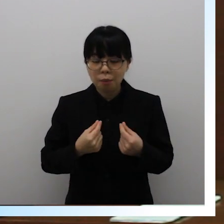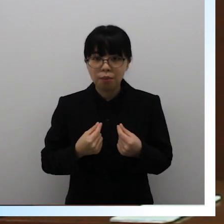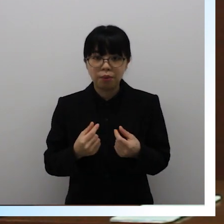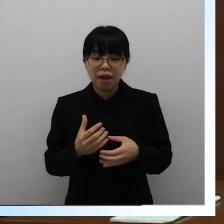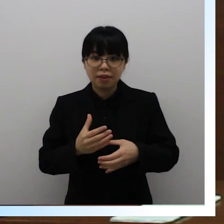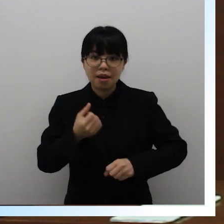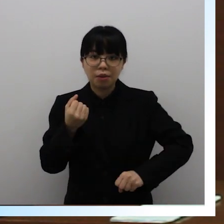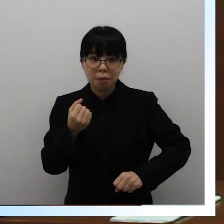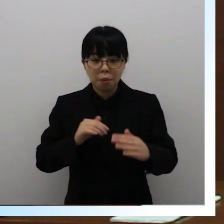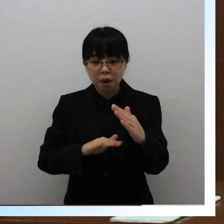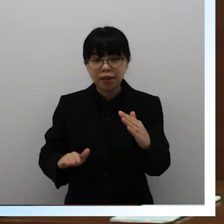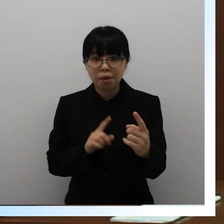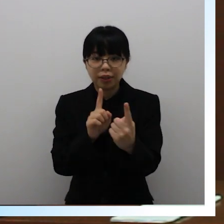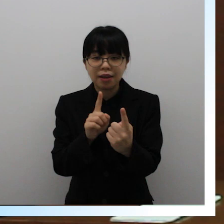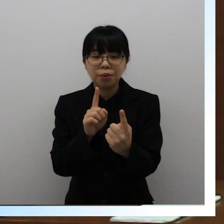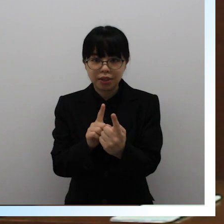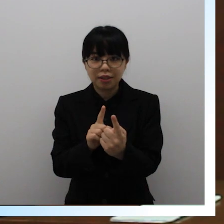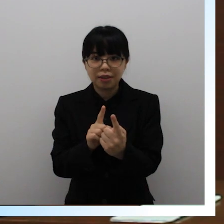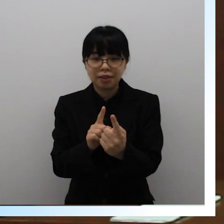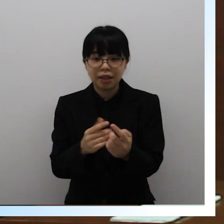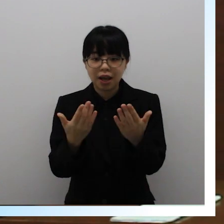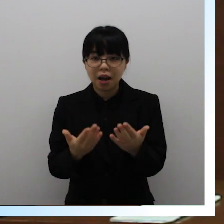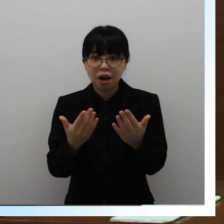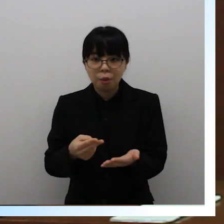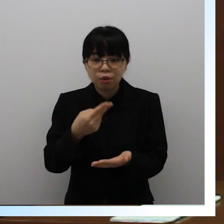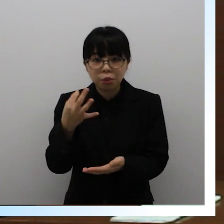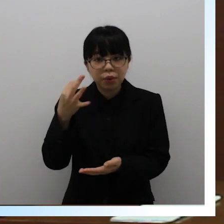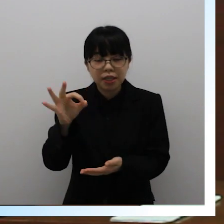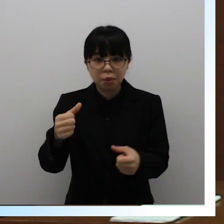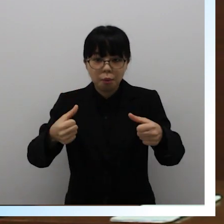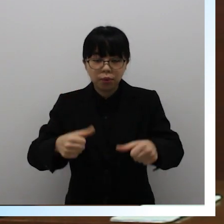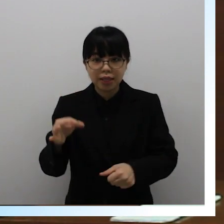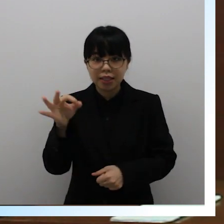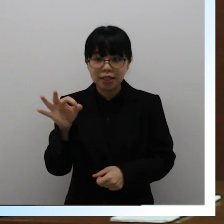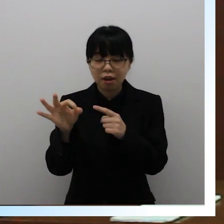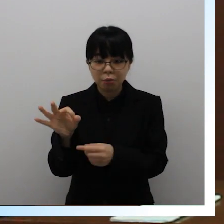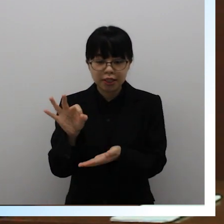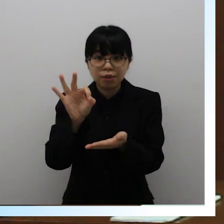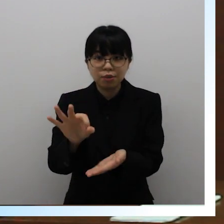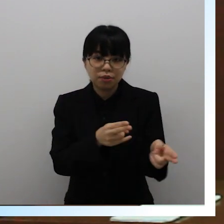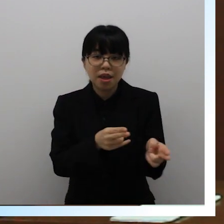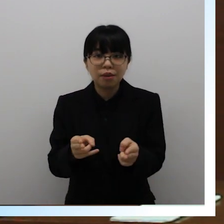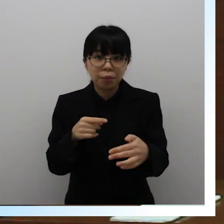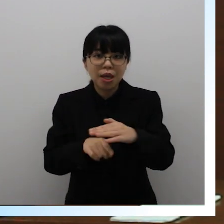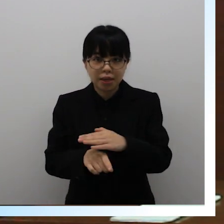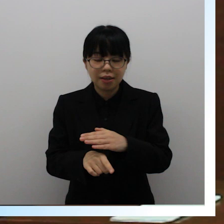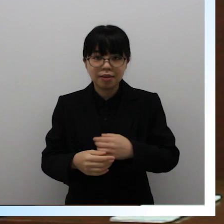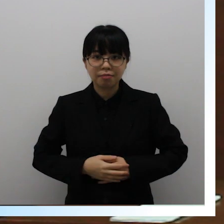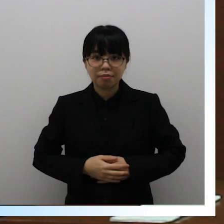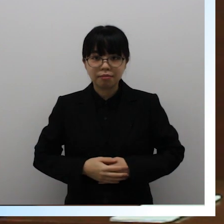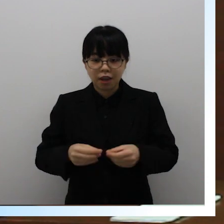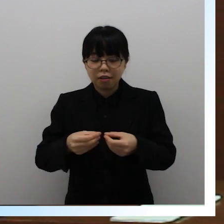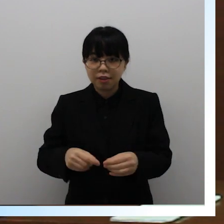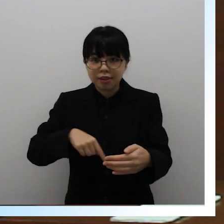制度です。具体的な対象者につきましては合わせてお配りしております添付資料にてご確認